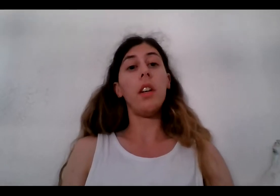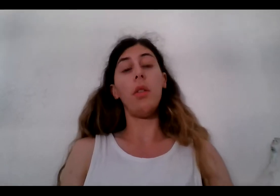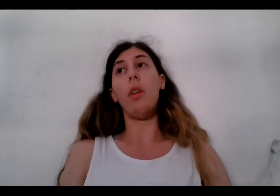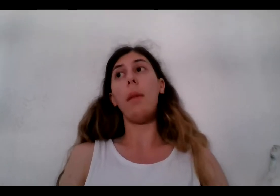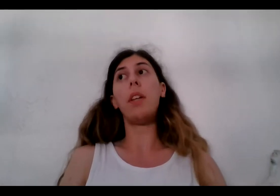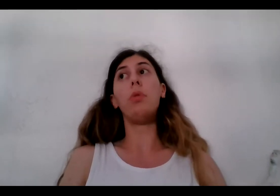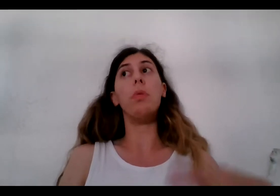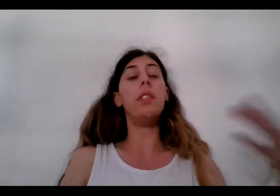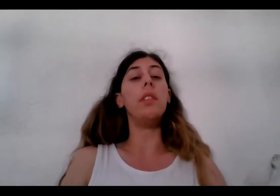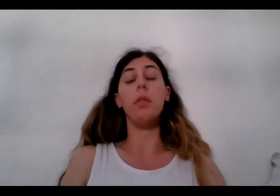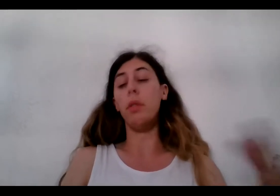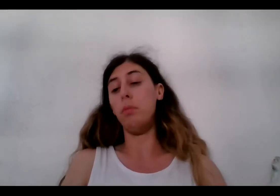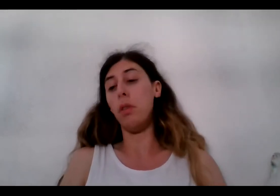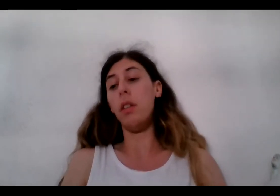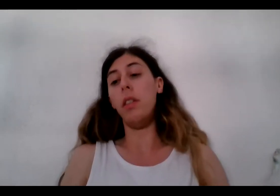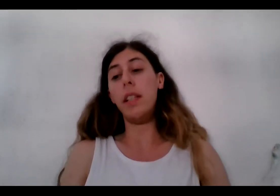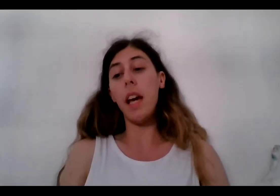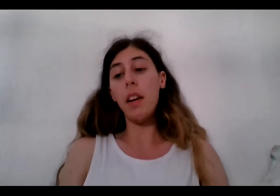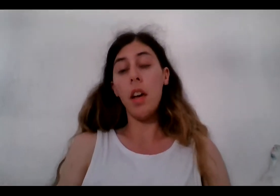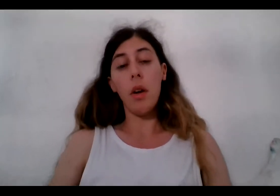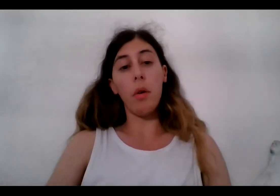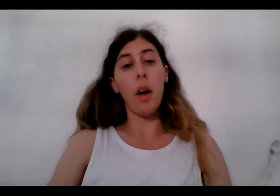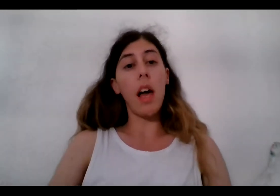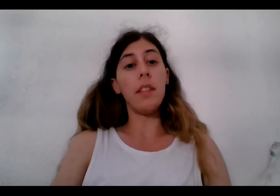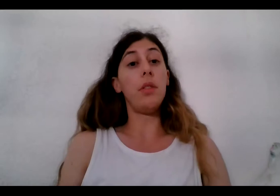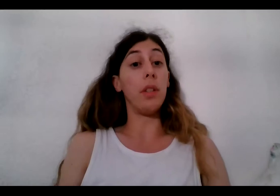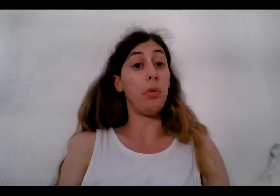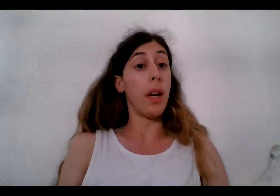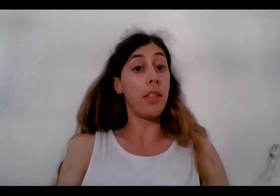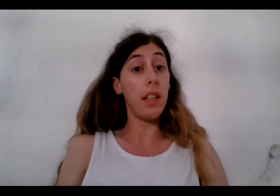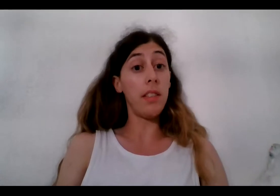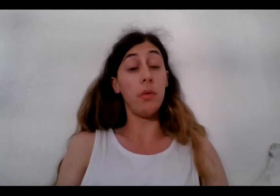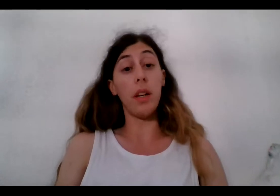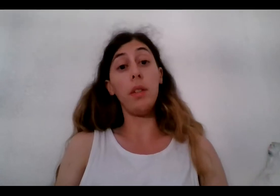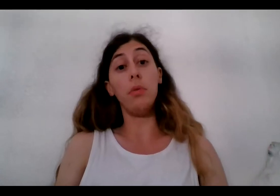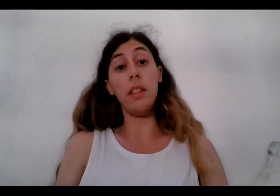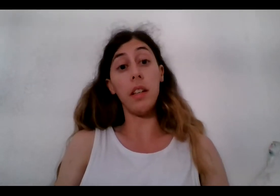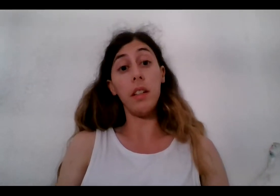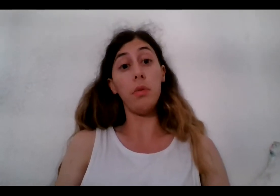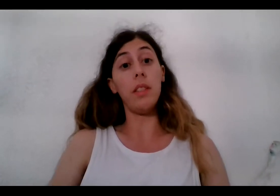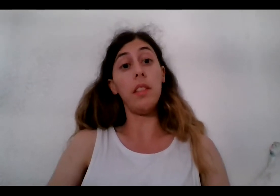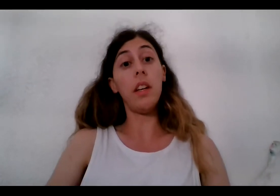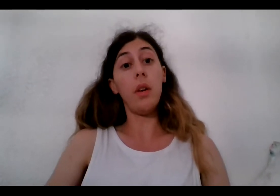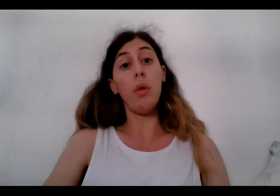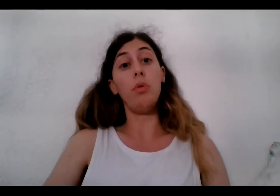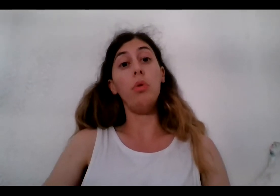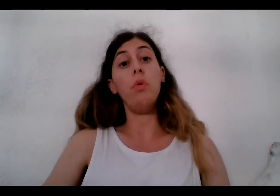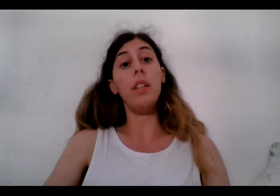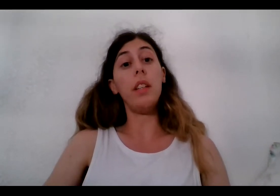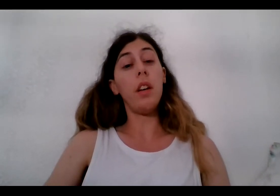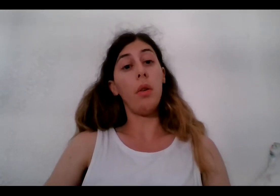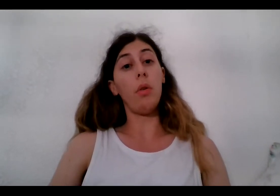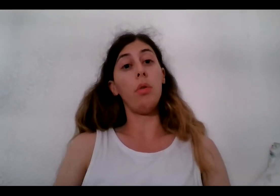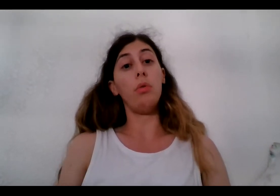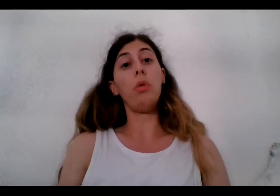passer, après ce petit point légal, à la situation marseillaise et au travail de terrain qu'on essaie de